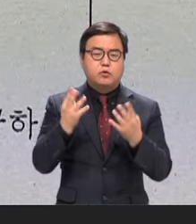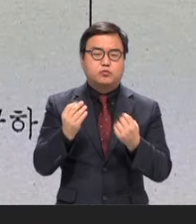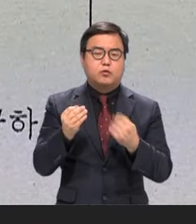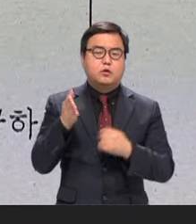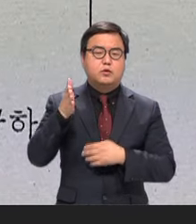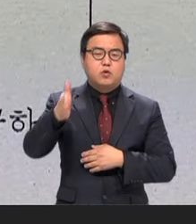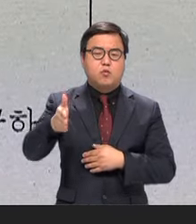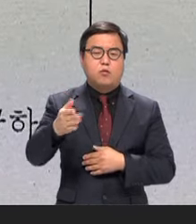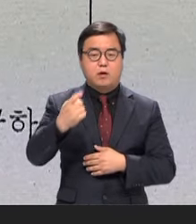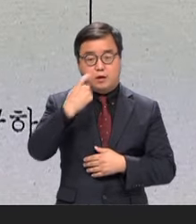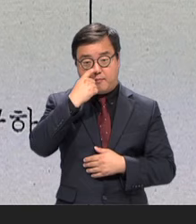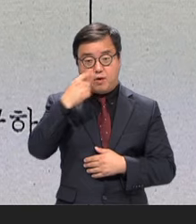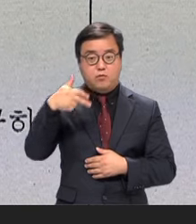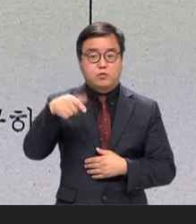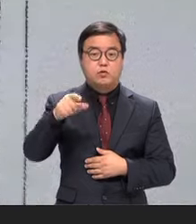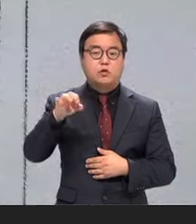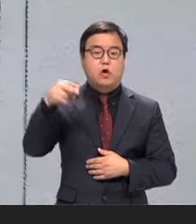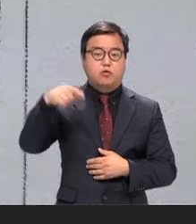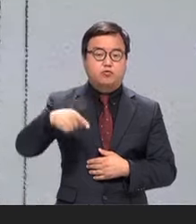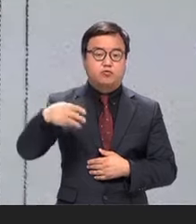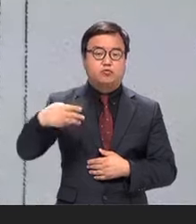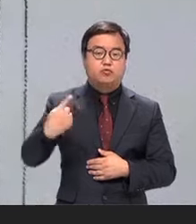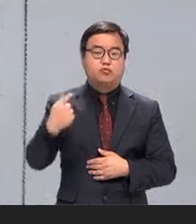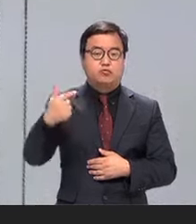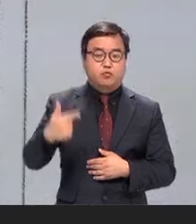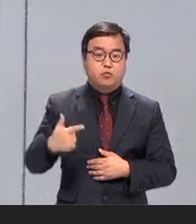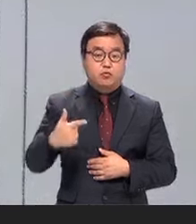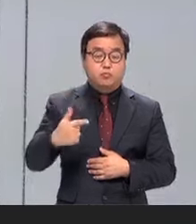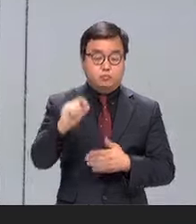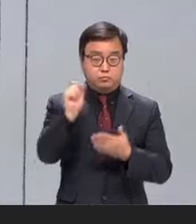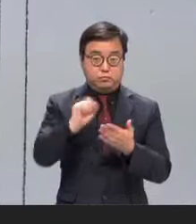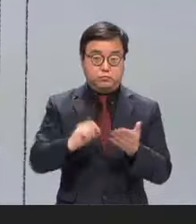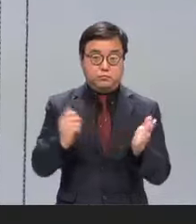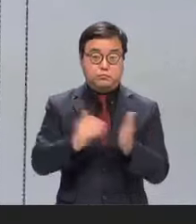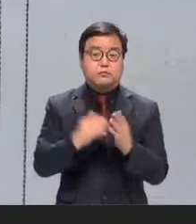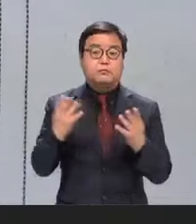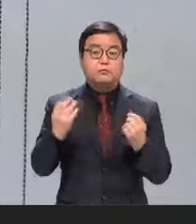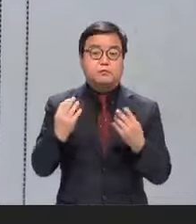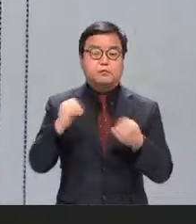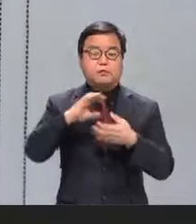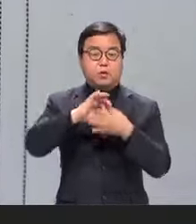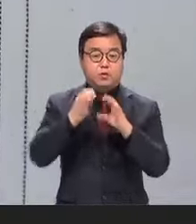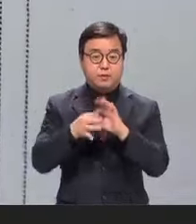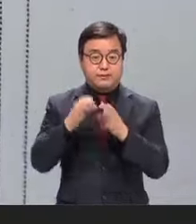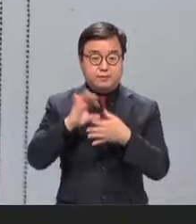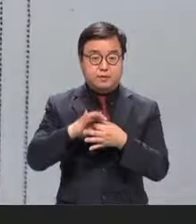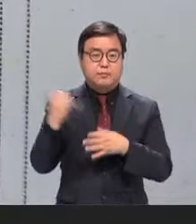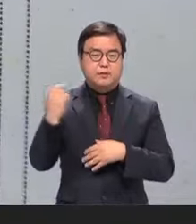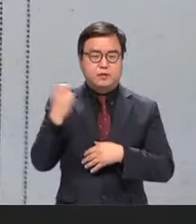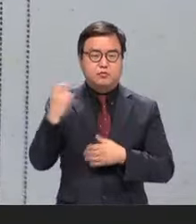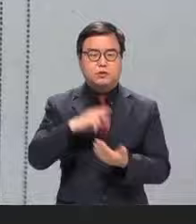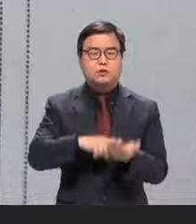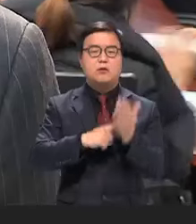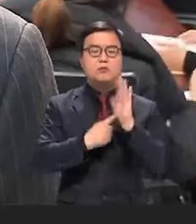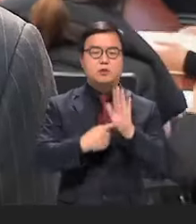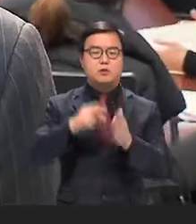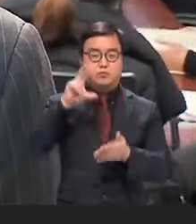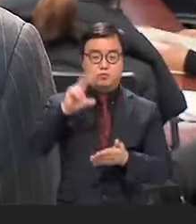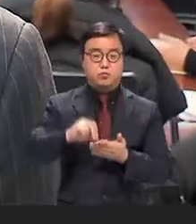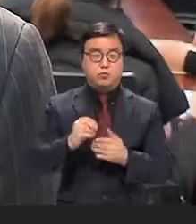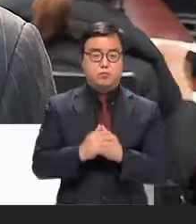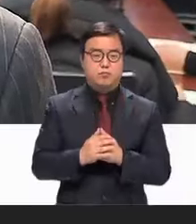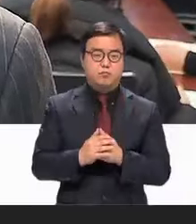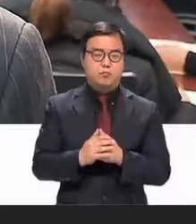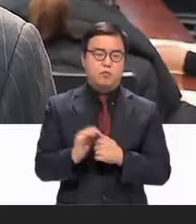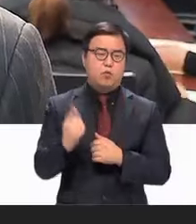정수론 개념이 포함됐습니다 수학 올림피아드 같은 경시 대회에서 단골로 출제되는 문항입니다 높은